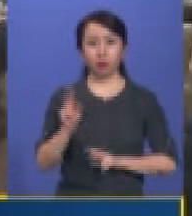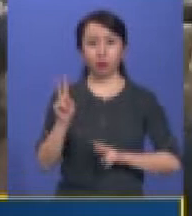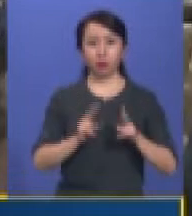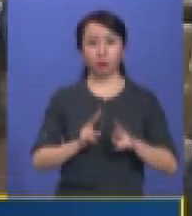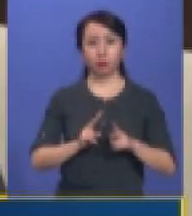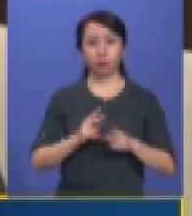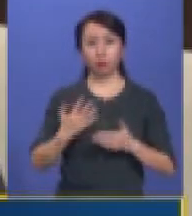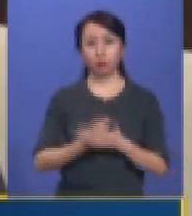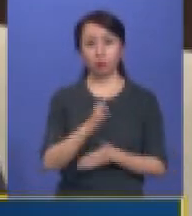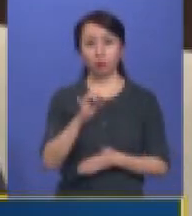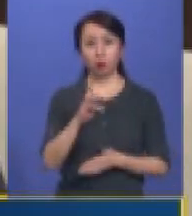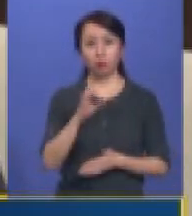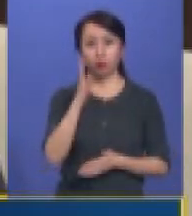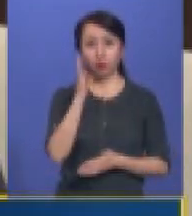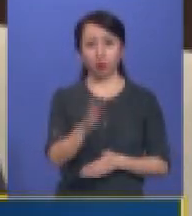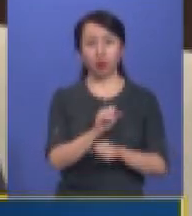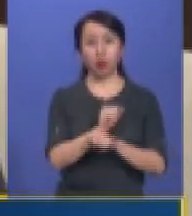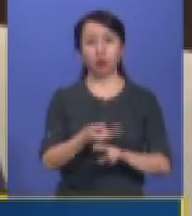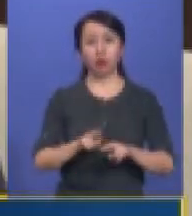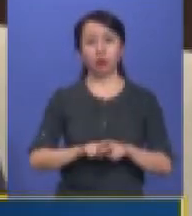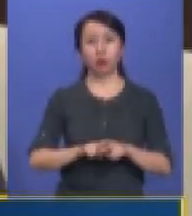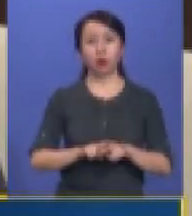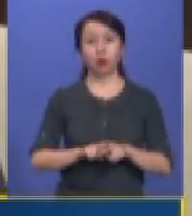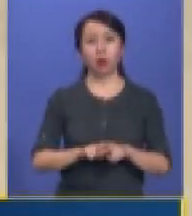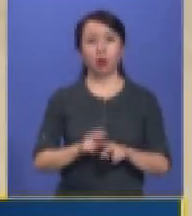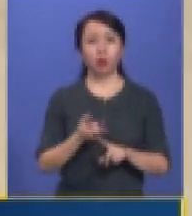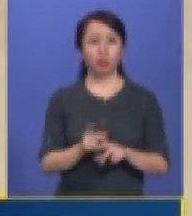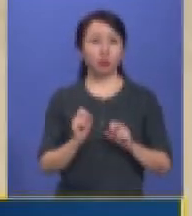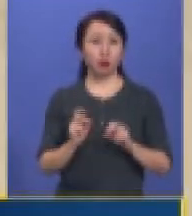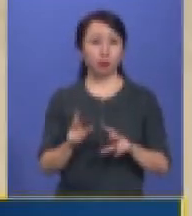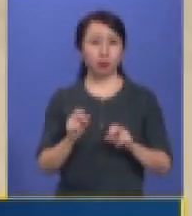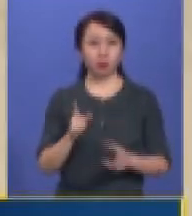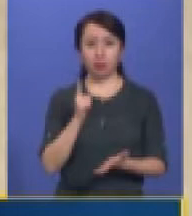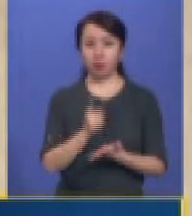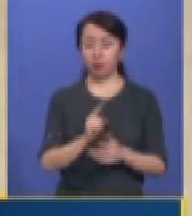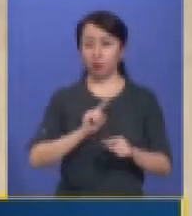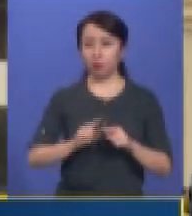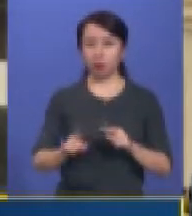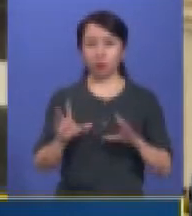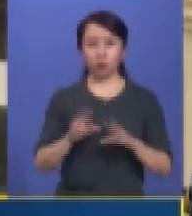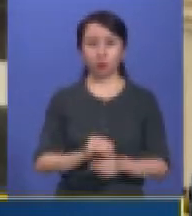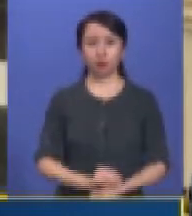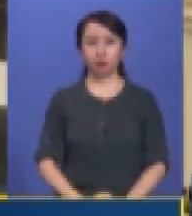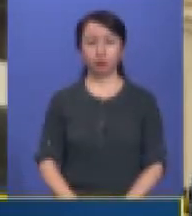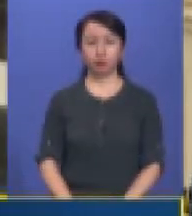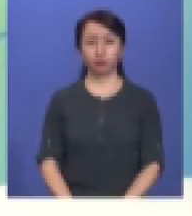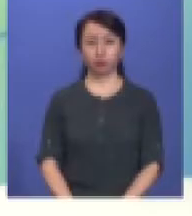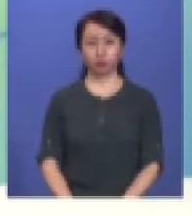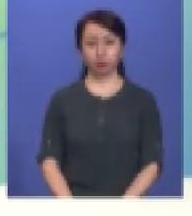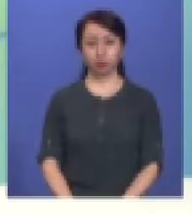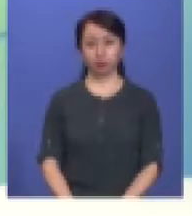определению боеприпасов, дальнейшее хранение которых представляет реальную опасность и требует незамедлительного уничтожения.